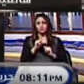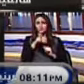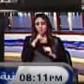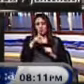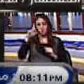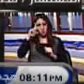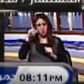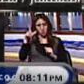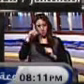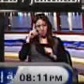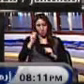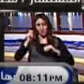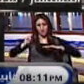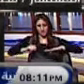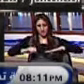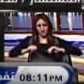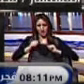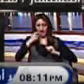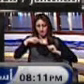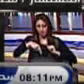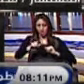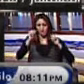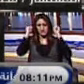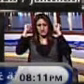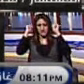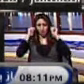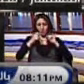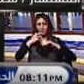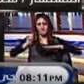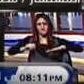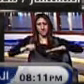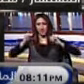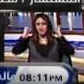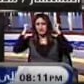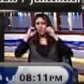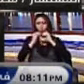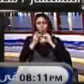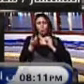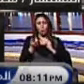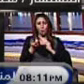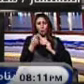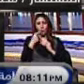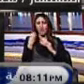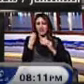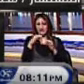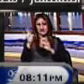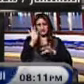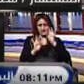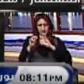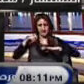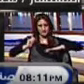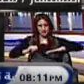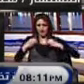مبارك سيكون امام محكمه الثوره قريبا. ايه هي يا فندم محكمه الثوره؟ حضرتك ما تمش تشكيل محكمه للثوره